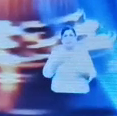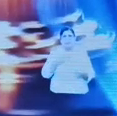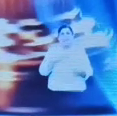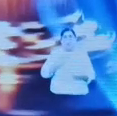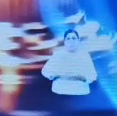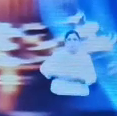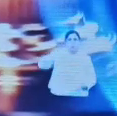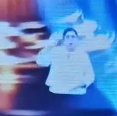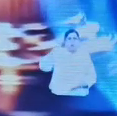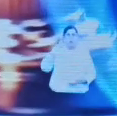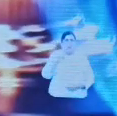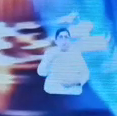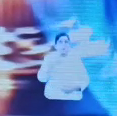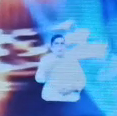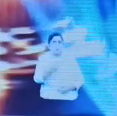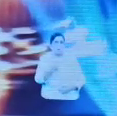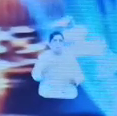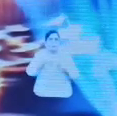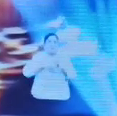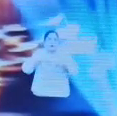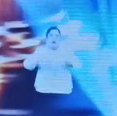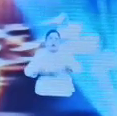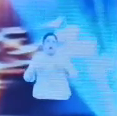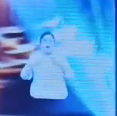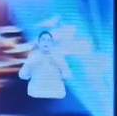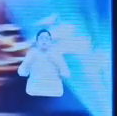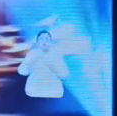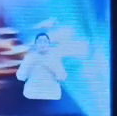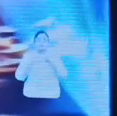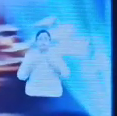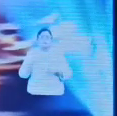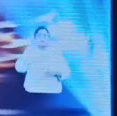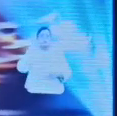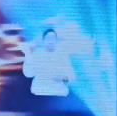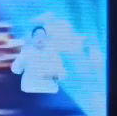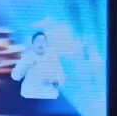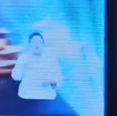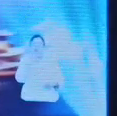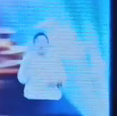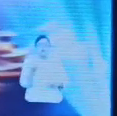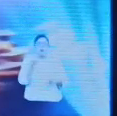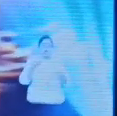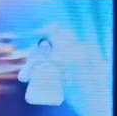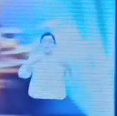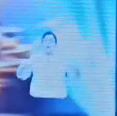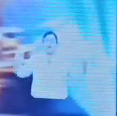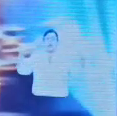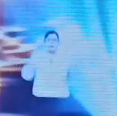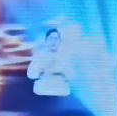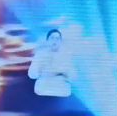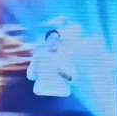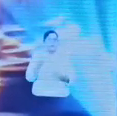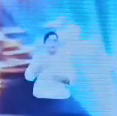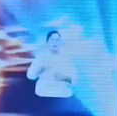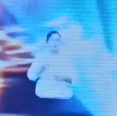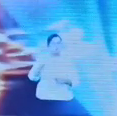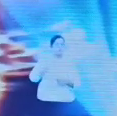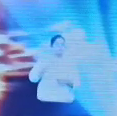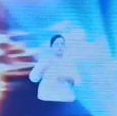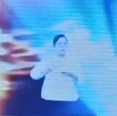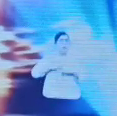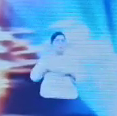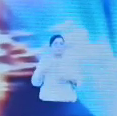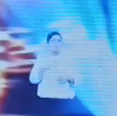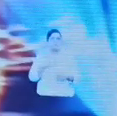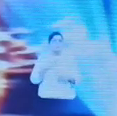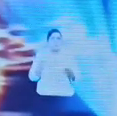خیلی خوشحالم، خیلی افتخار بزرگیه، یارگی بخش مهمی از زندگی منه و خیلی انتخاب خوبی بوده و